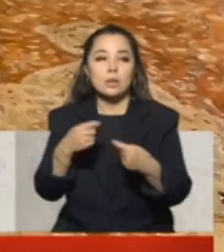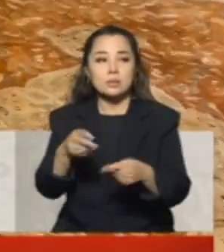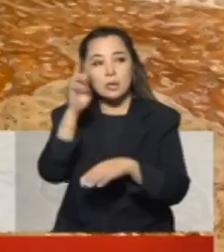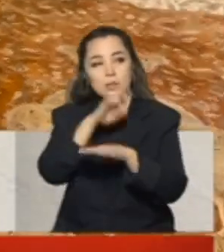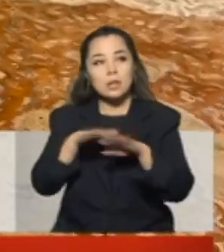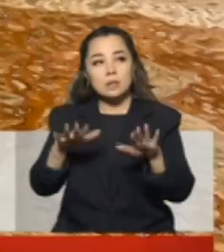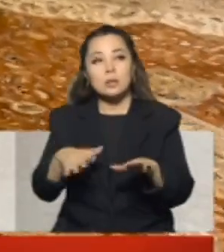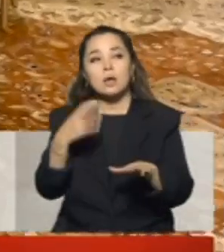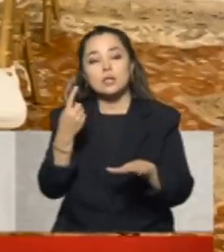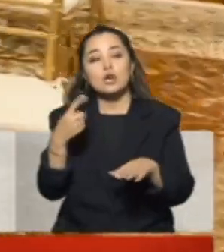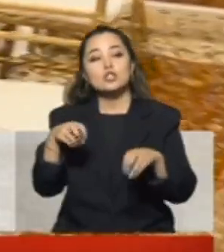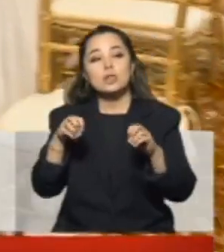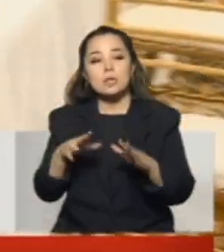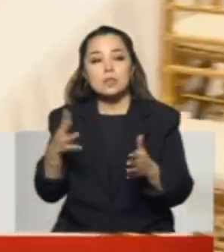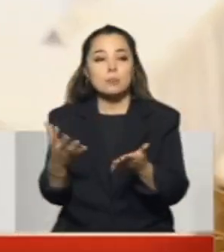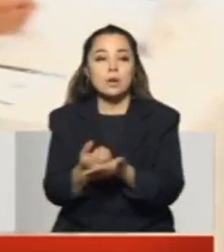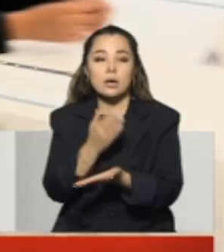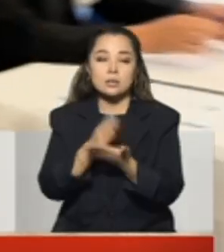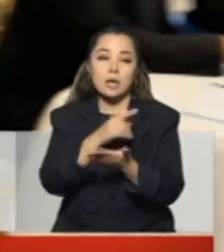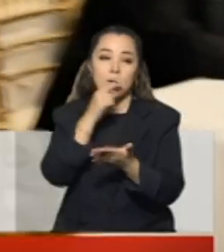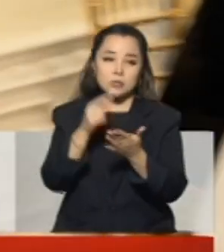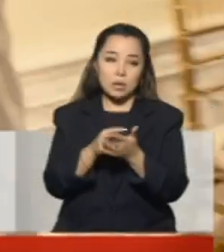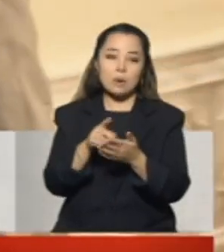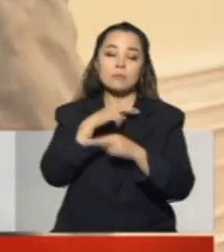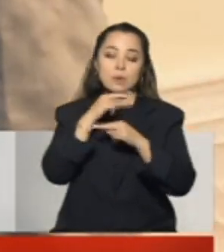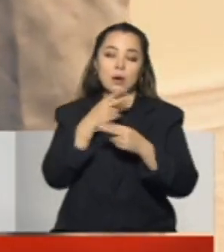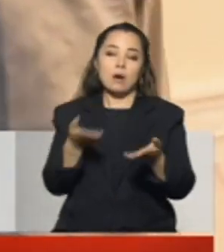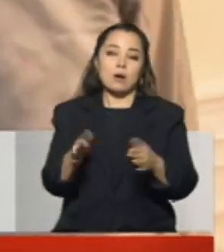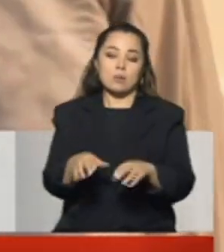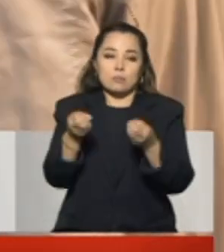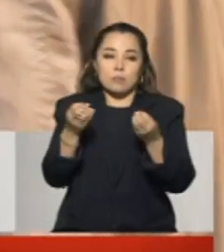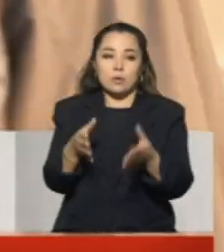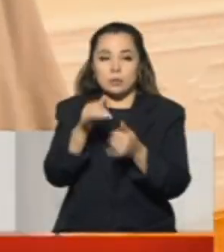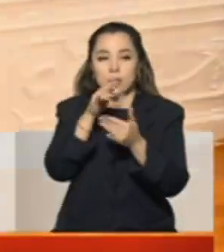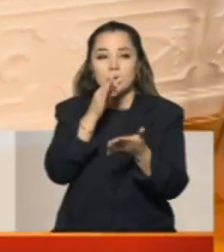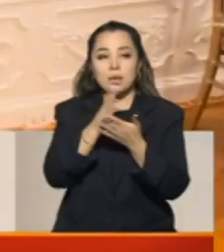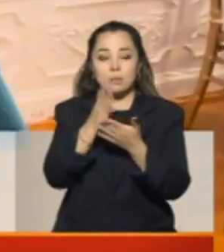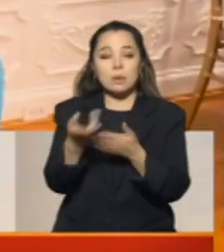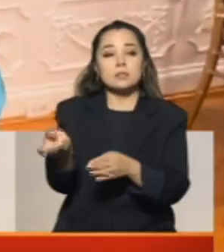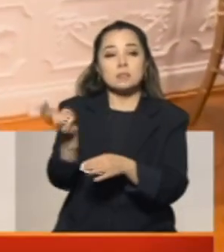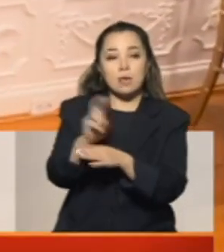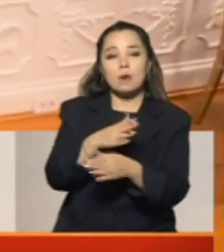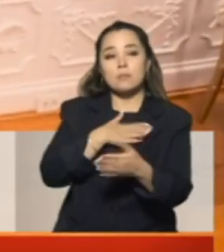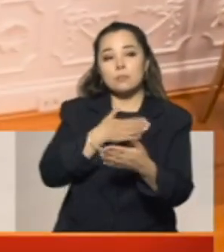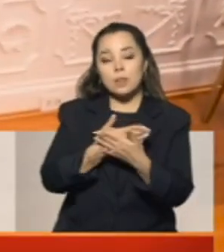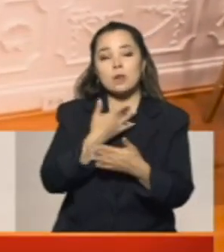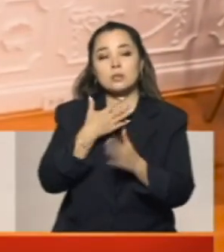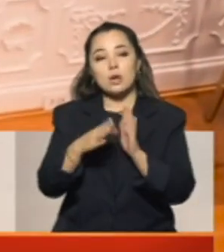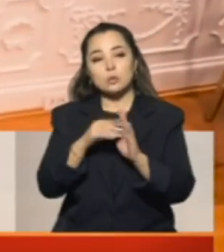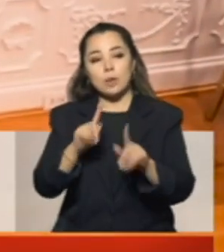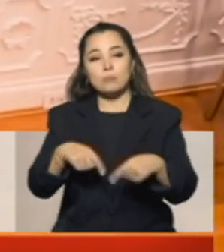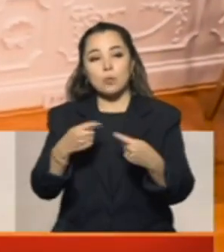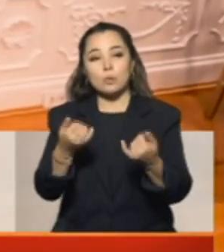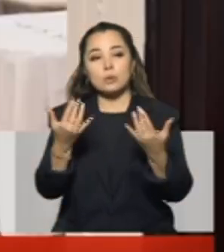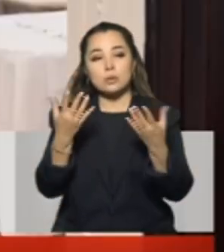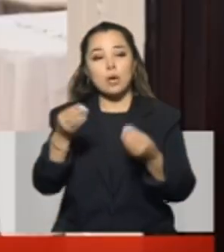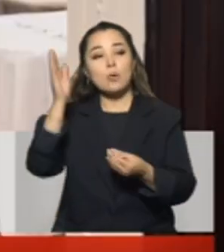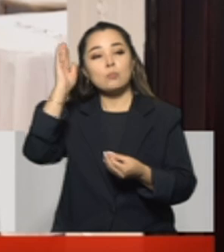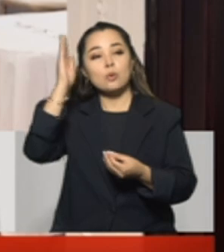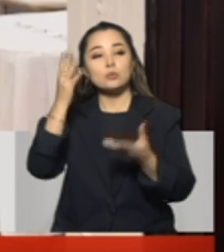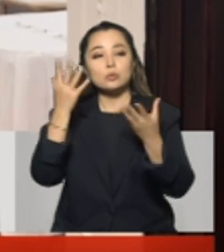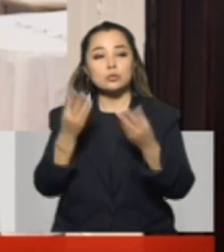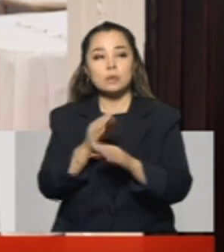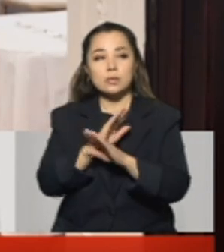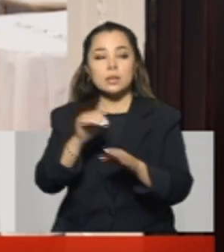үшін тағдыр шешті мәселе көтеріліп жатқанда бейтарап қала алмадық дейді. Бұл жерде Қазақстанның бүгінгі күнгі болашағы емес,